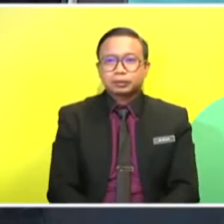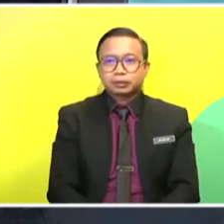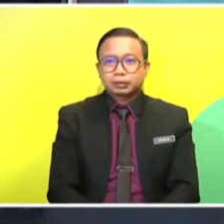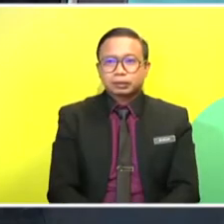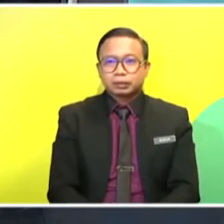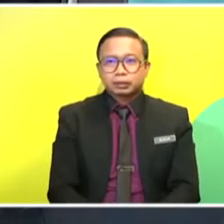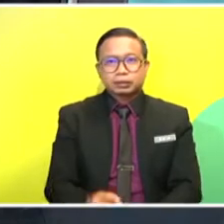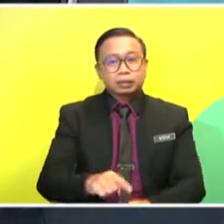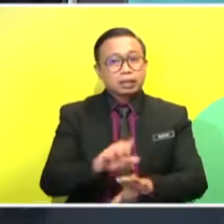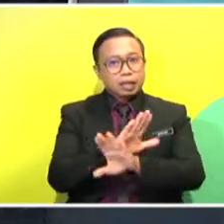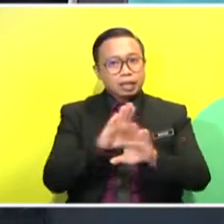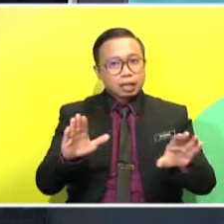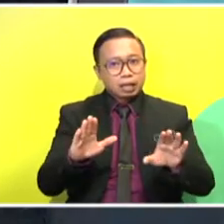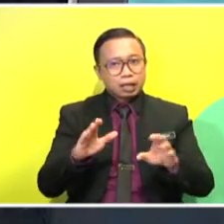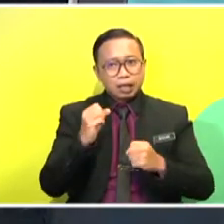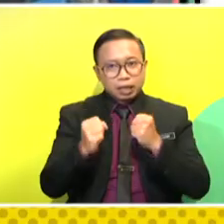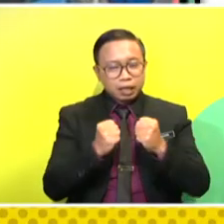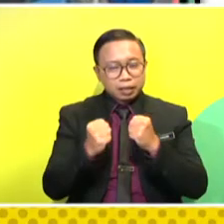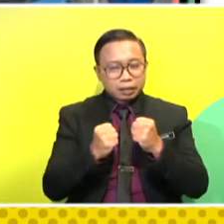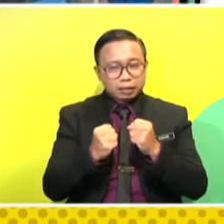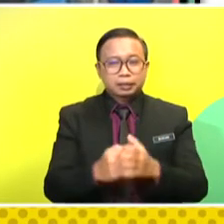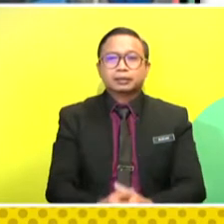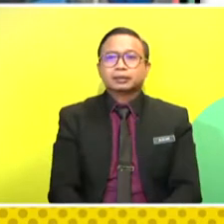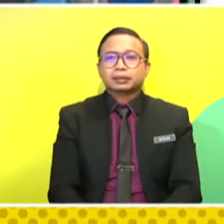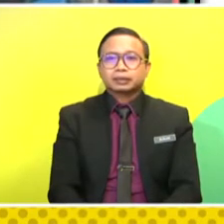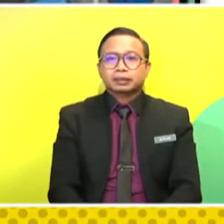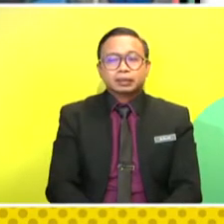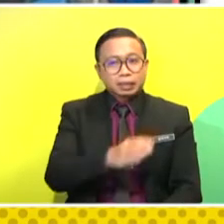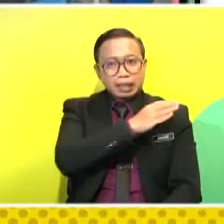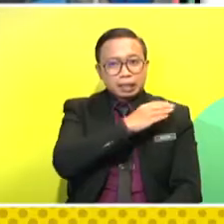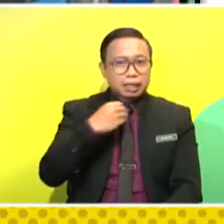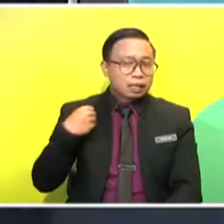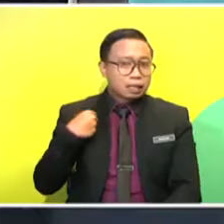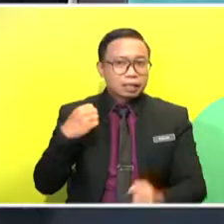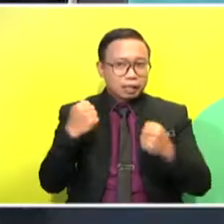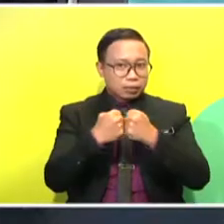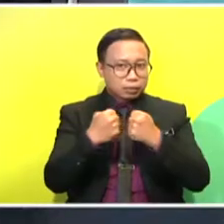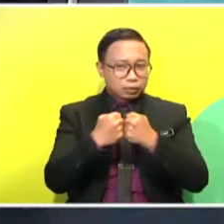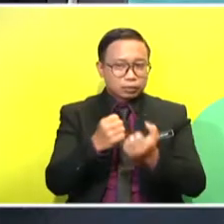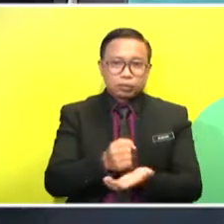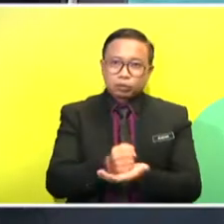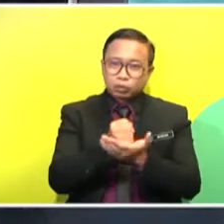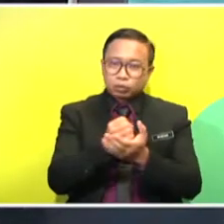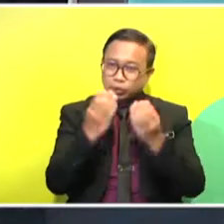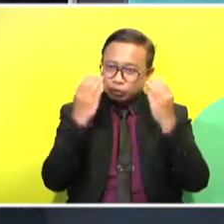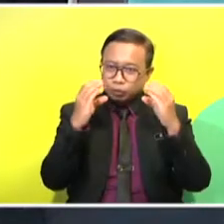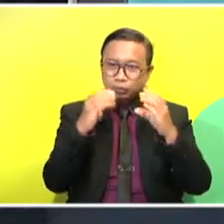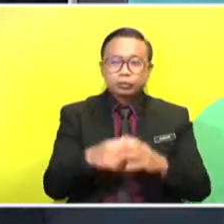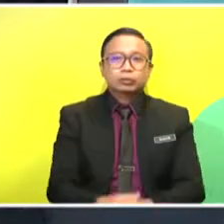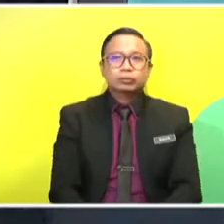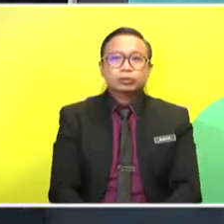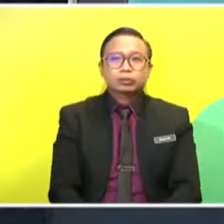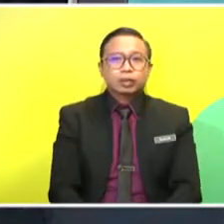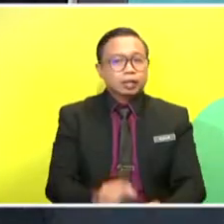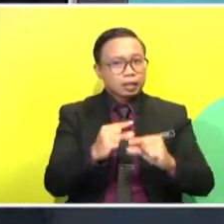ialah dilarang berlari, bergurau, senda dan bergaduh. Okey, tolong cikgu halaikan